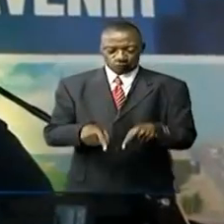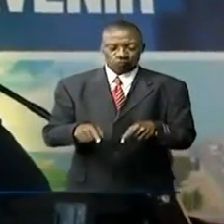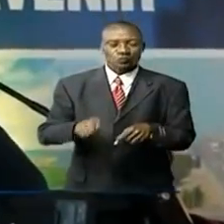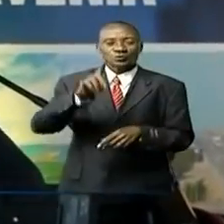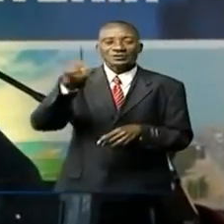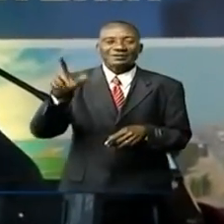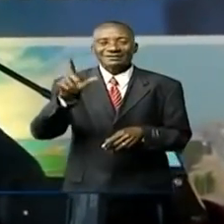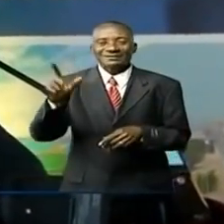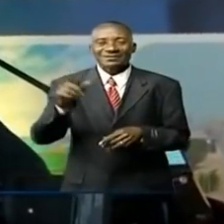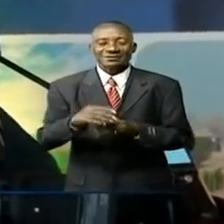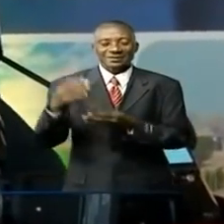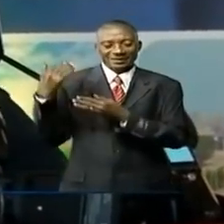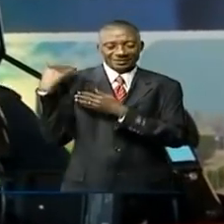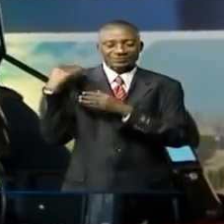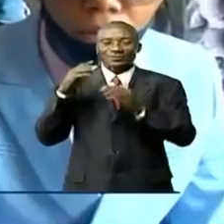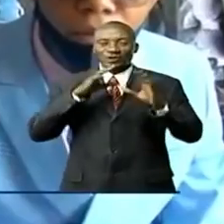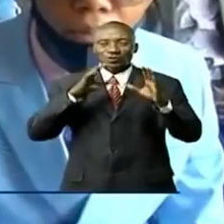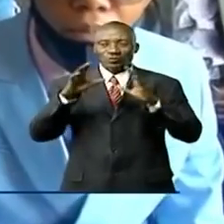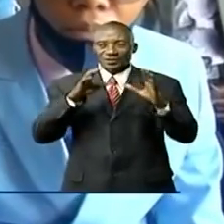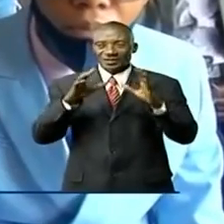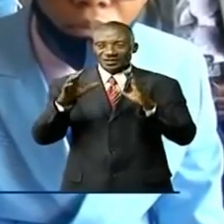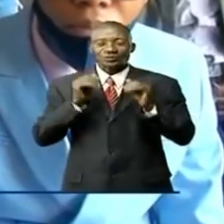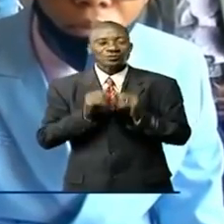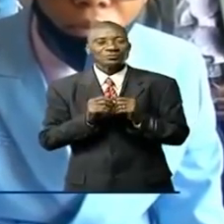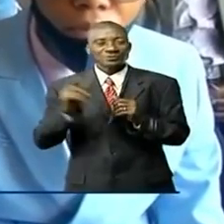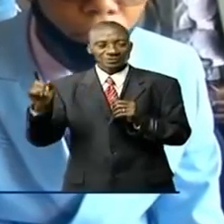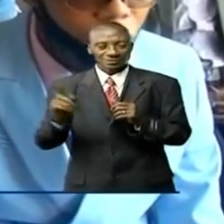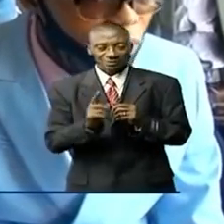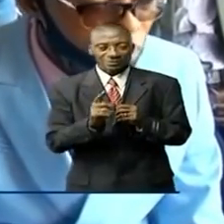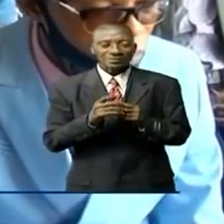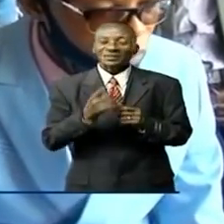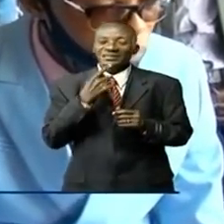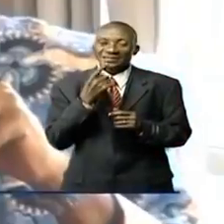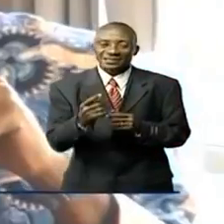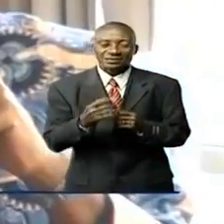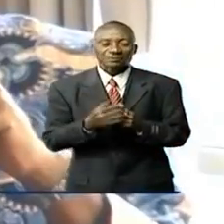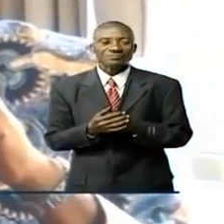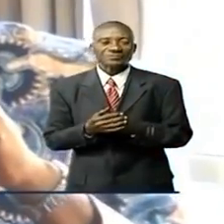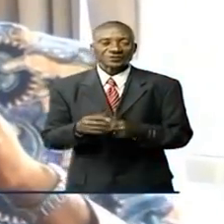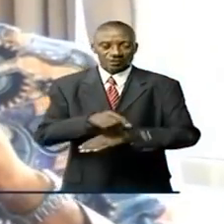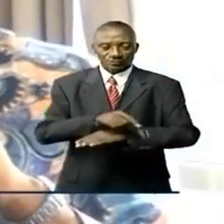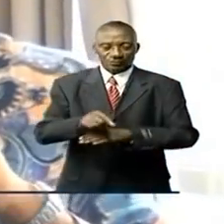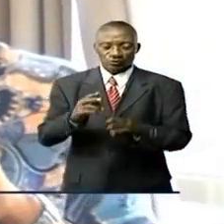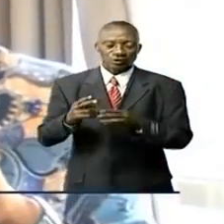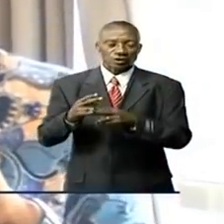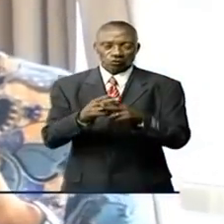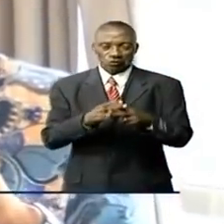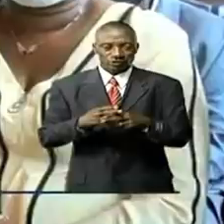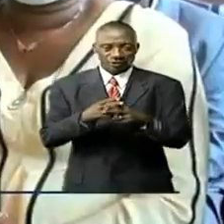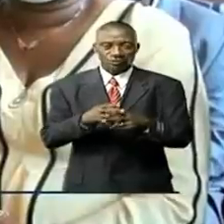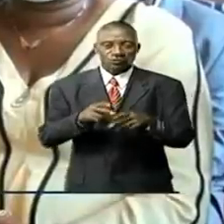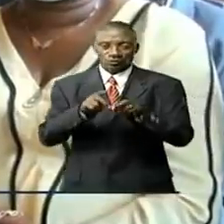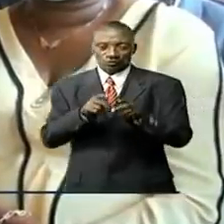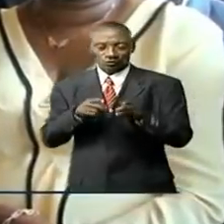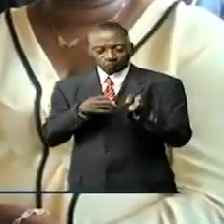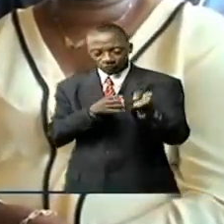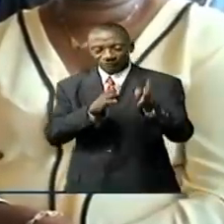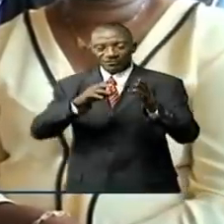le chargé de communication John Omombo confirme que le bureau de coordination et des suivis du